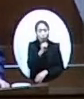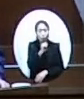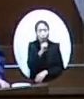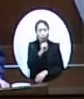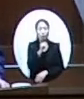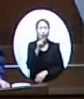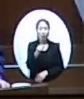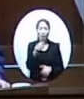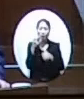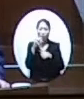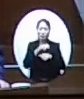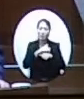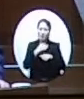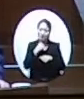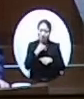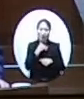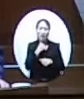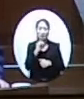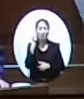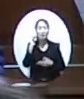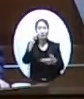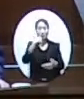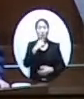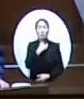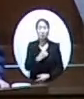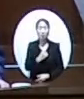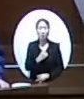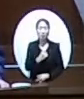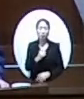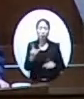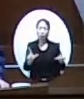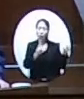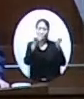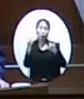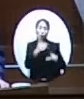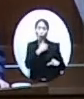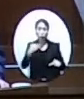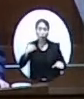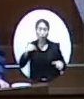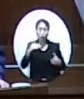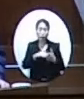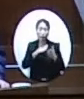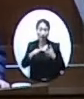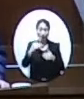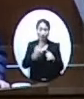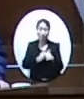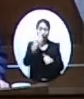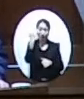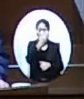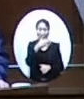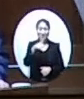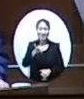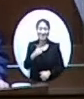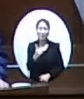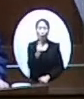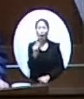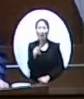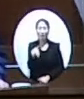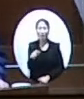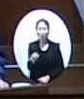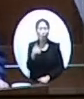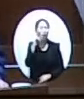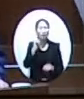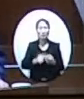이 자리에 섰습니다. 생활 수준이 높아지면서 친환경에 대한 관심 또한 뜨겁습니다. 전